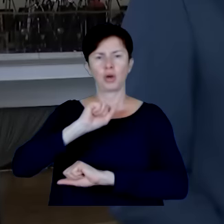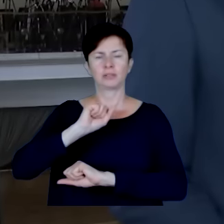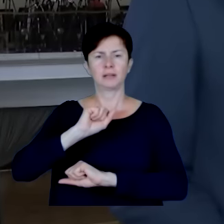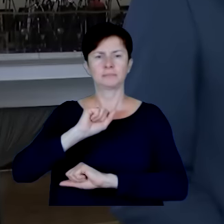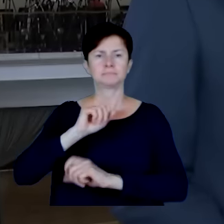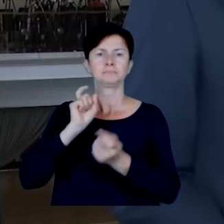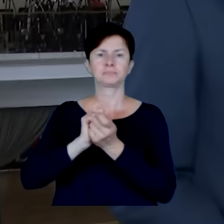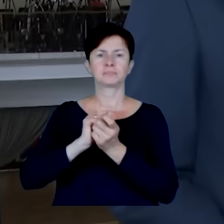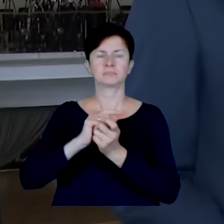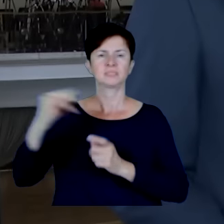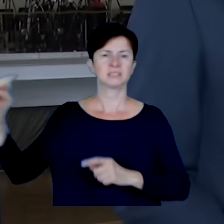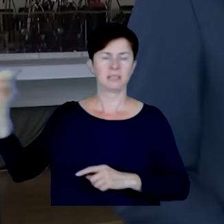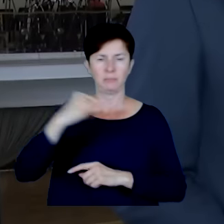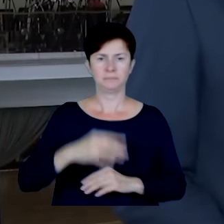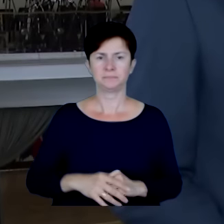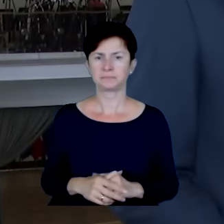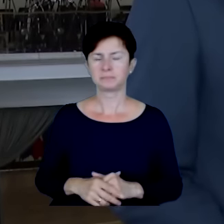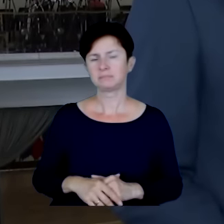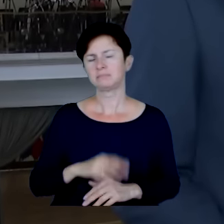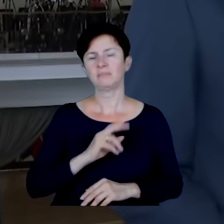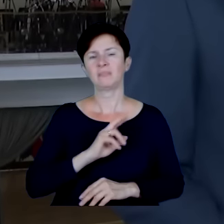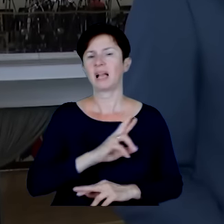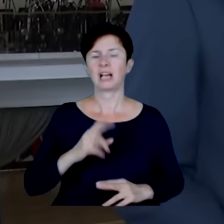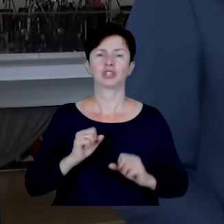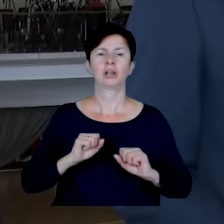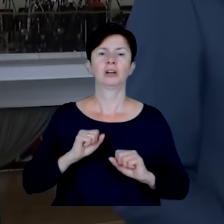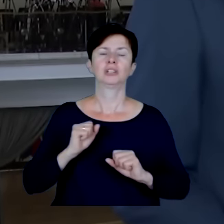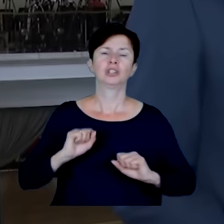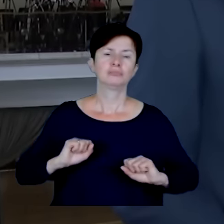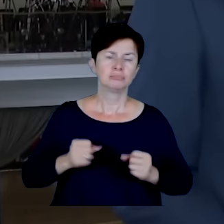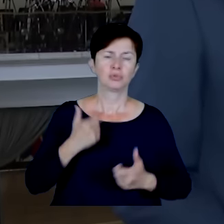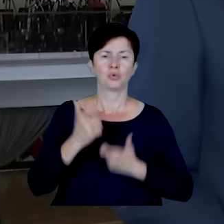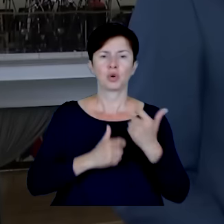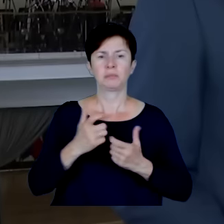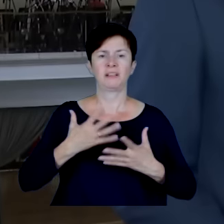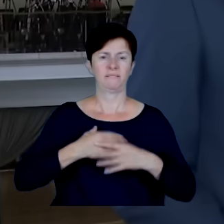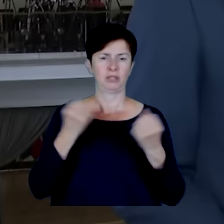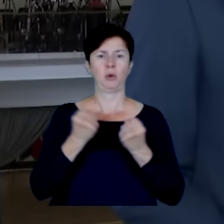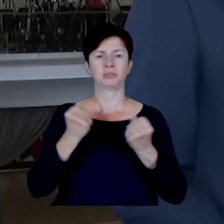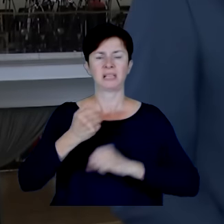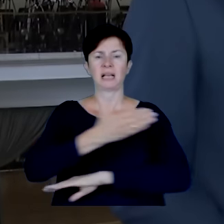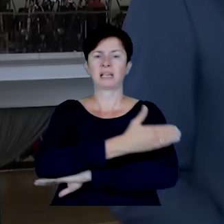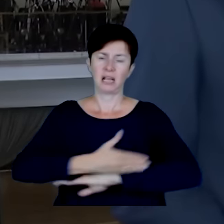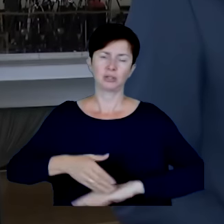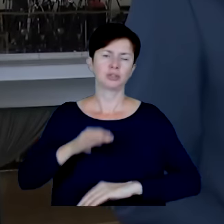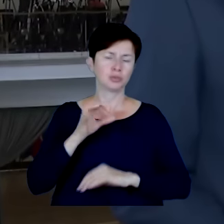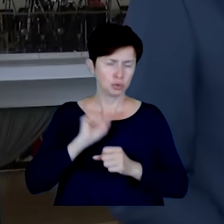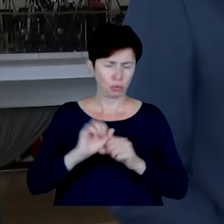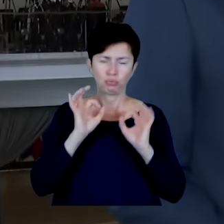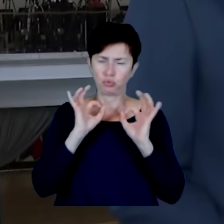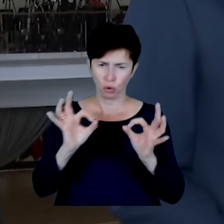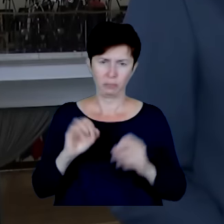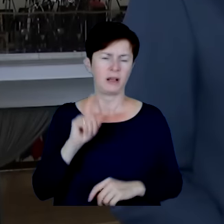jest... Każde działania oczywiście wzmacniające granice są słuszne. Niemniej jednak absolutnie nie